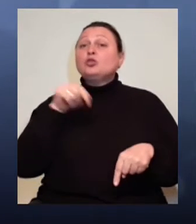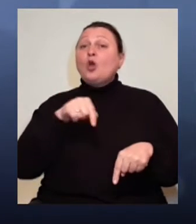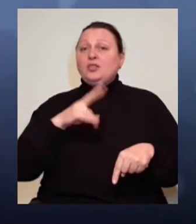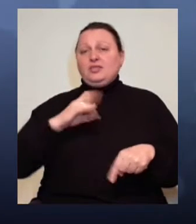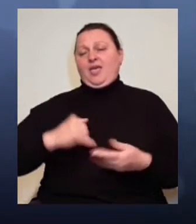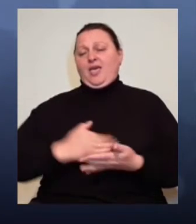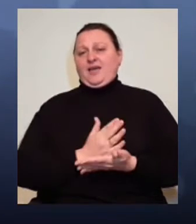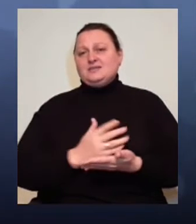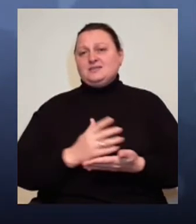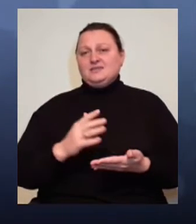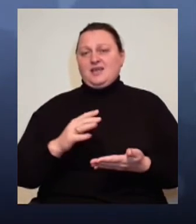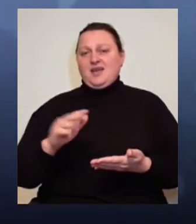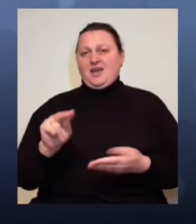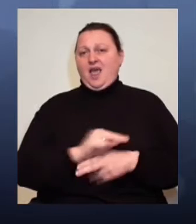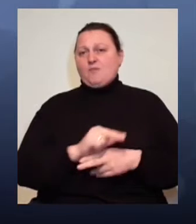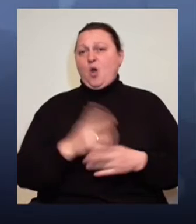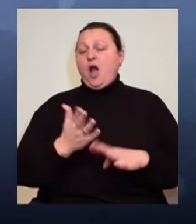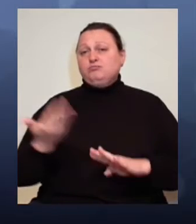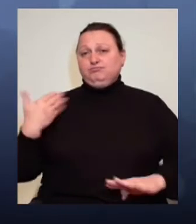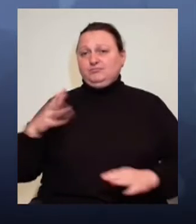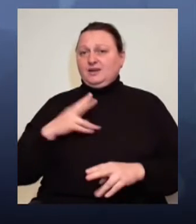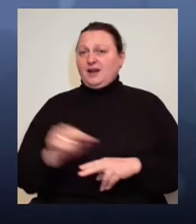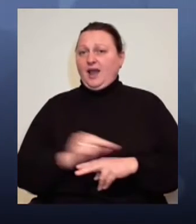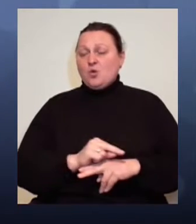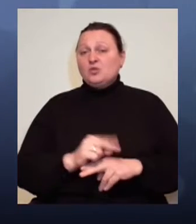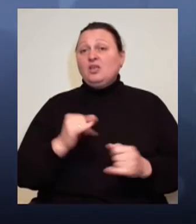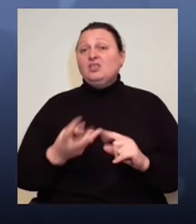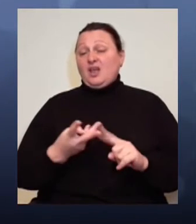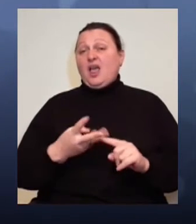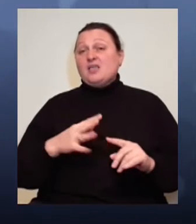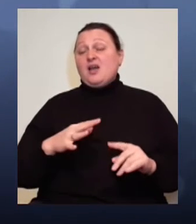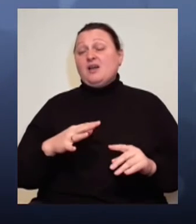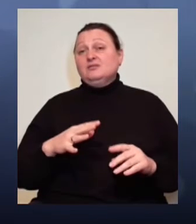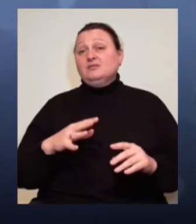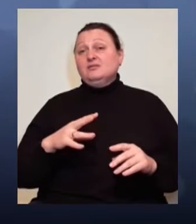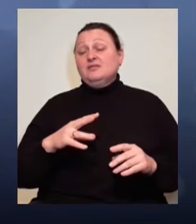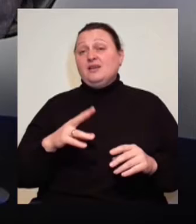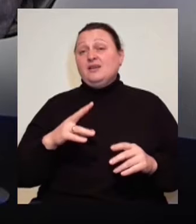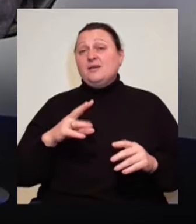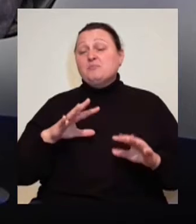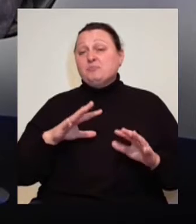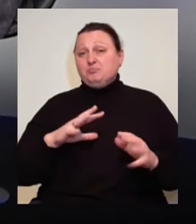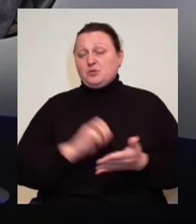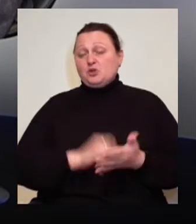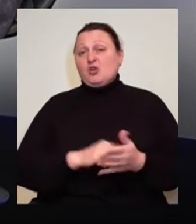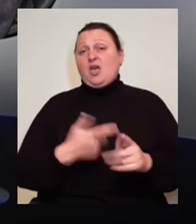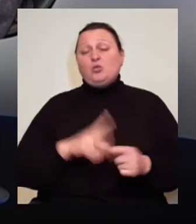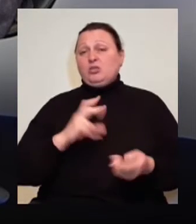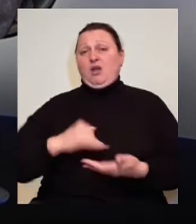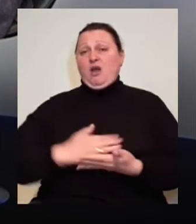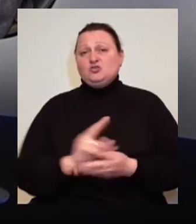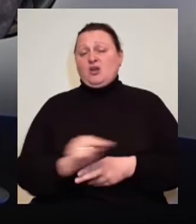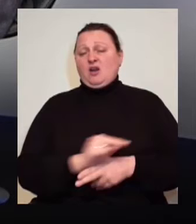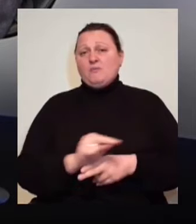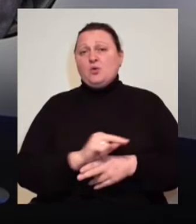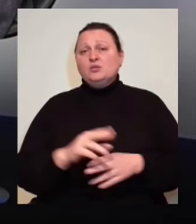ямковий ремонт, який робився. І третя причина – це ось неякісний ямковий ремонт. Тому що здебільшого ями, які я